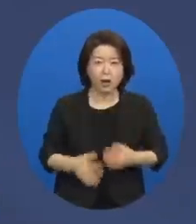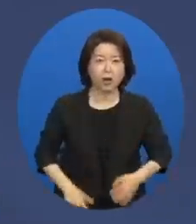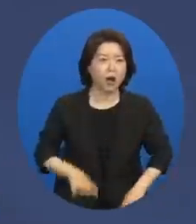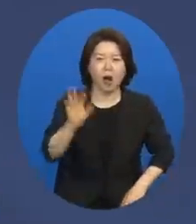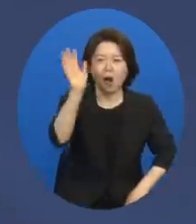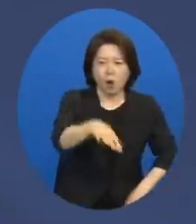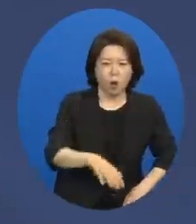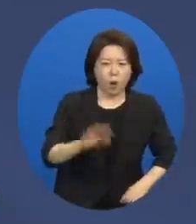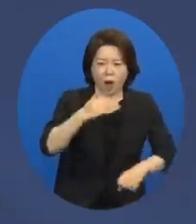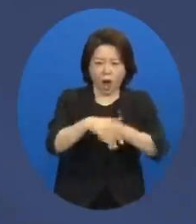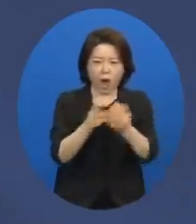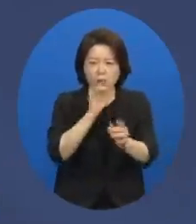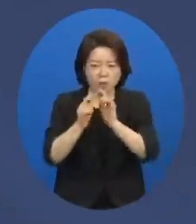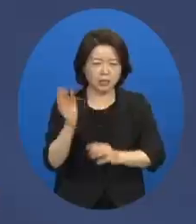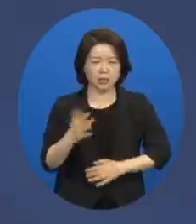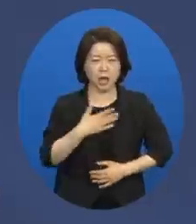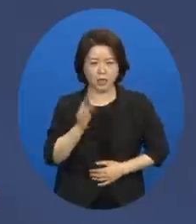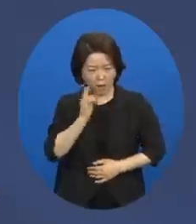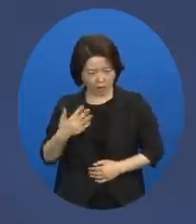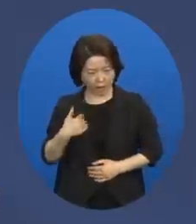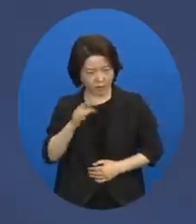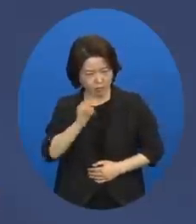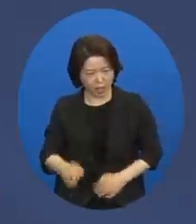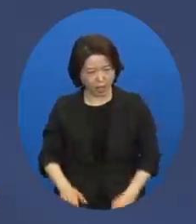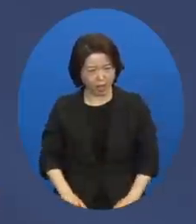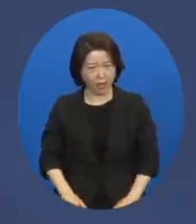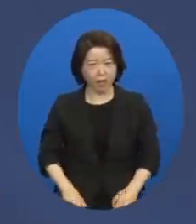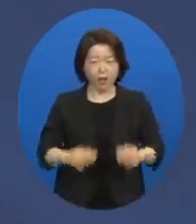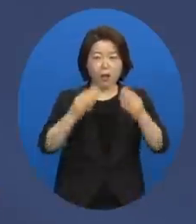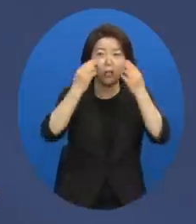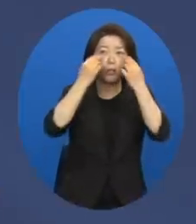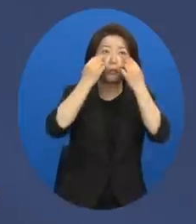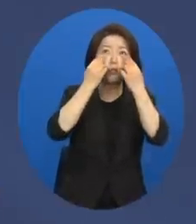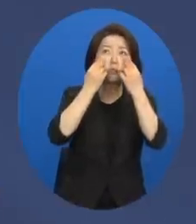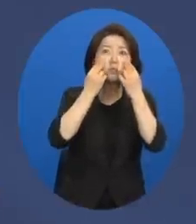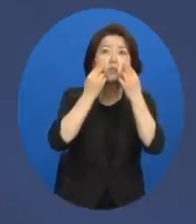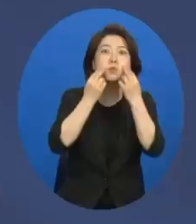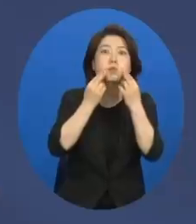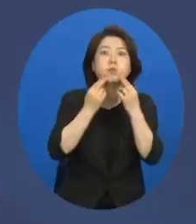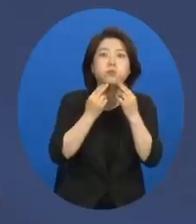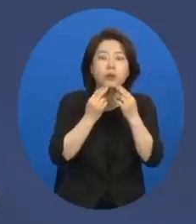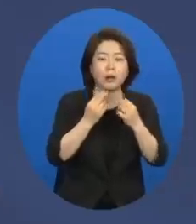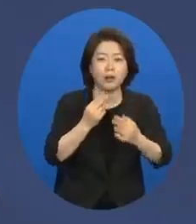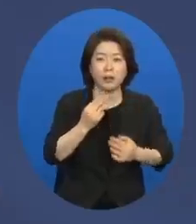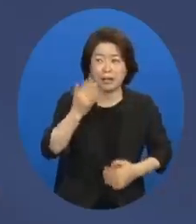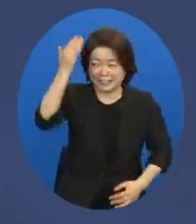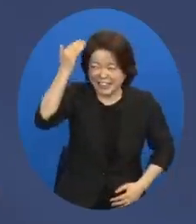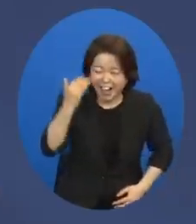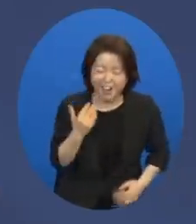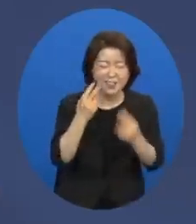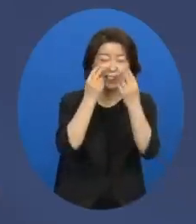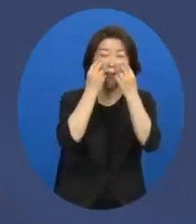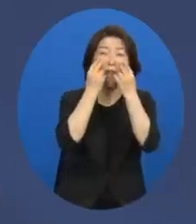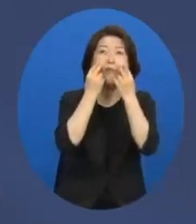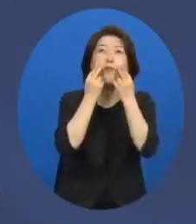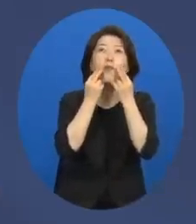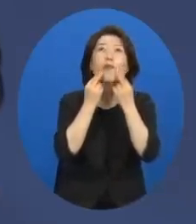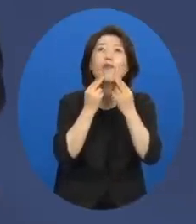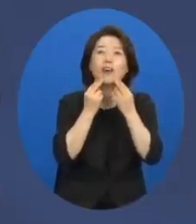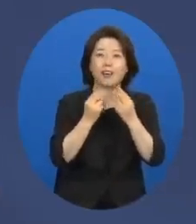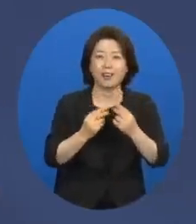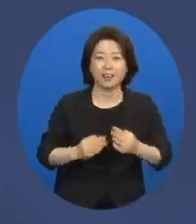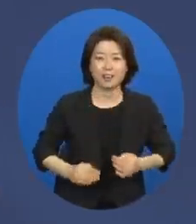하나님 말씀이지만 내가 너무 이랬나 보다. 뭐 요가 막 시커먼 요가 기차 레일처럼 이렇게 이러는 거예요.